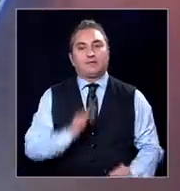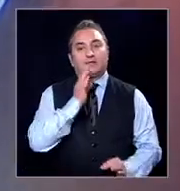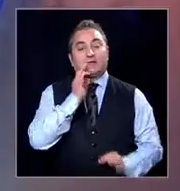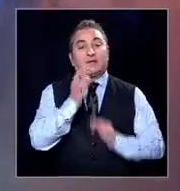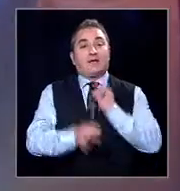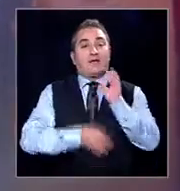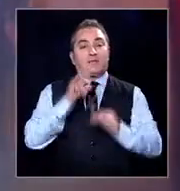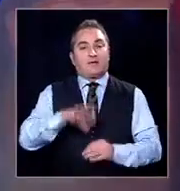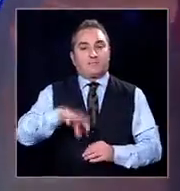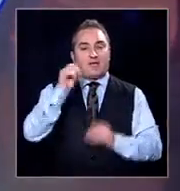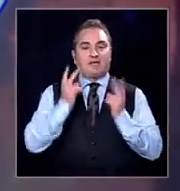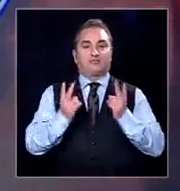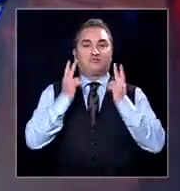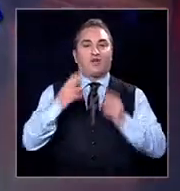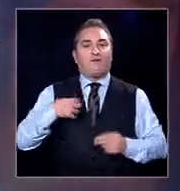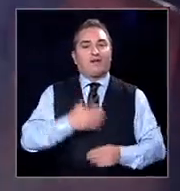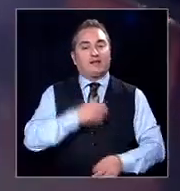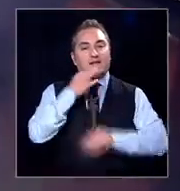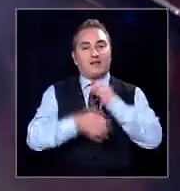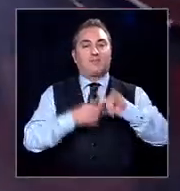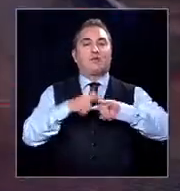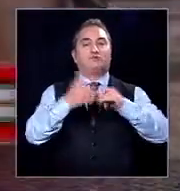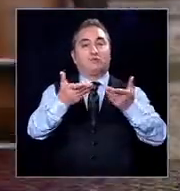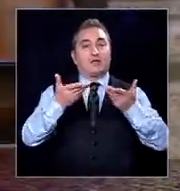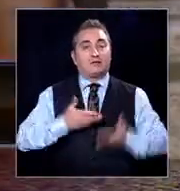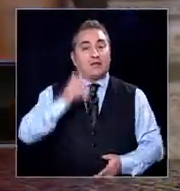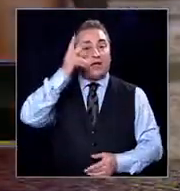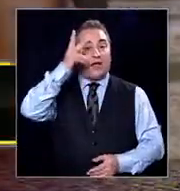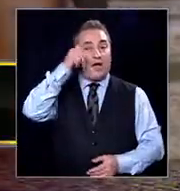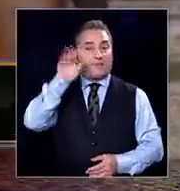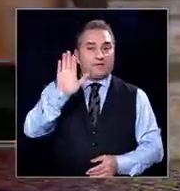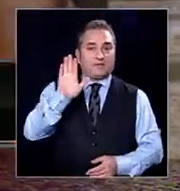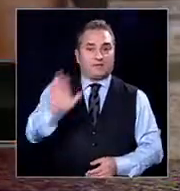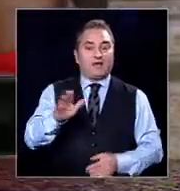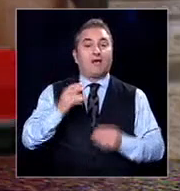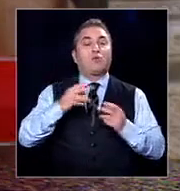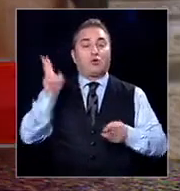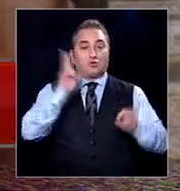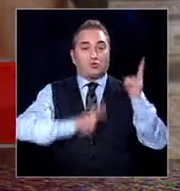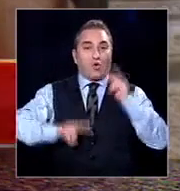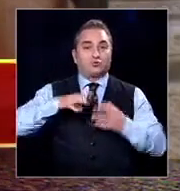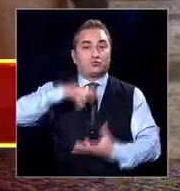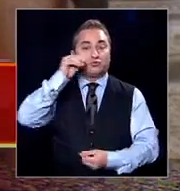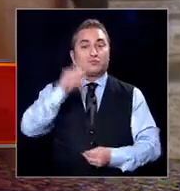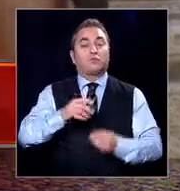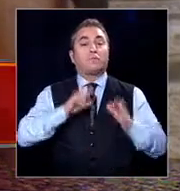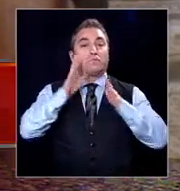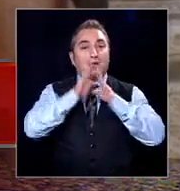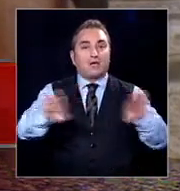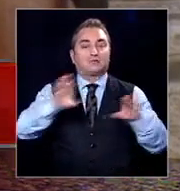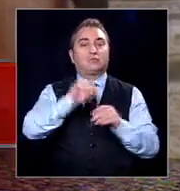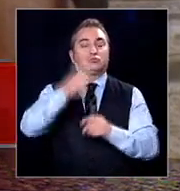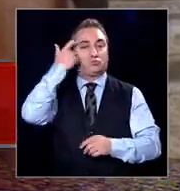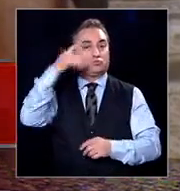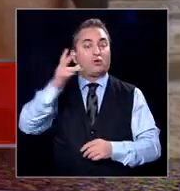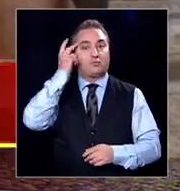Haberin merkezine, Show Ana Haber'e hoş geldiniz sayın seyirciler. Amerika kostümlü baskının şokundan çıkamadı. Trump sosyal medya yasağı biter